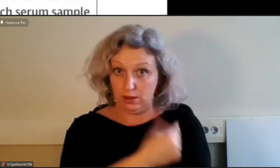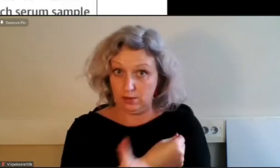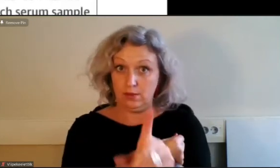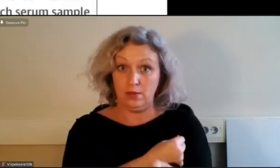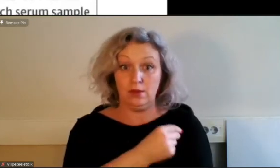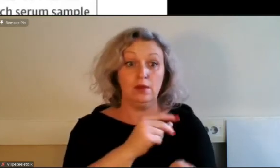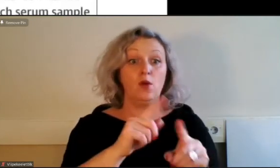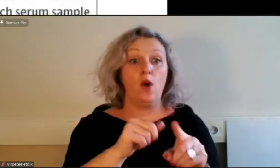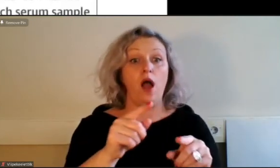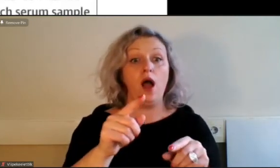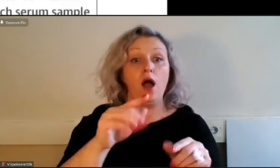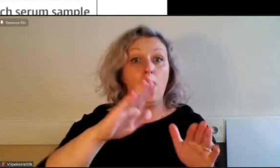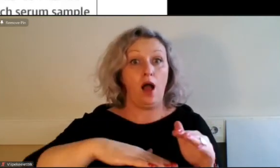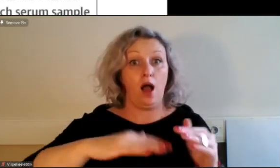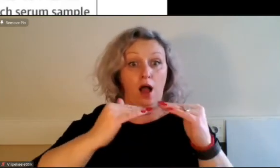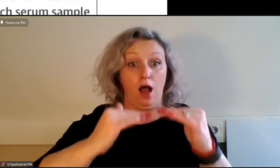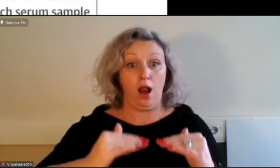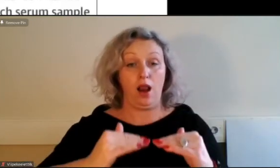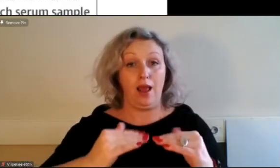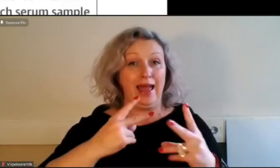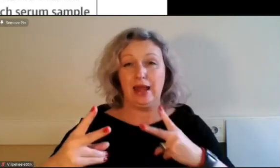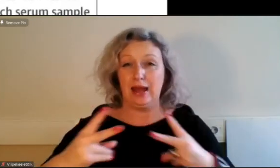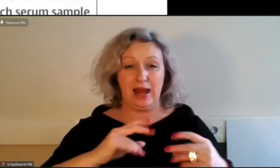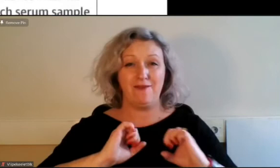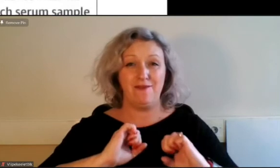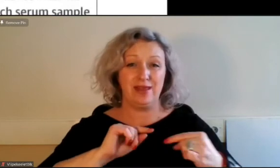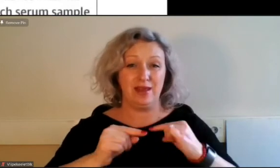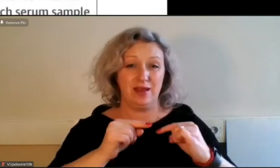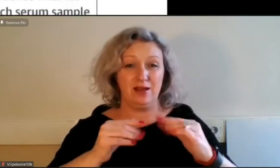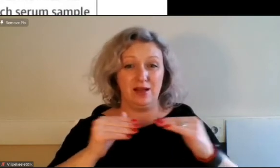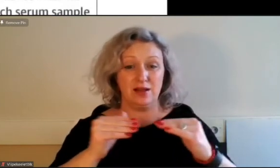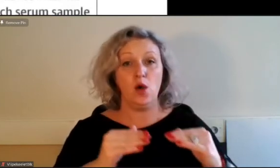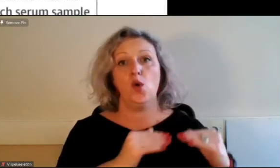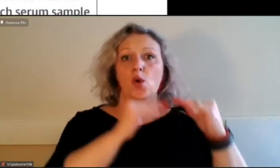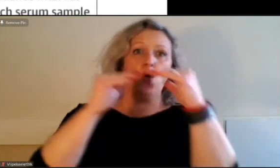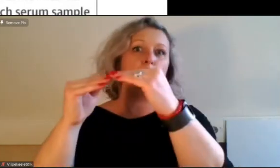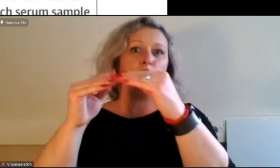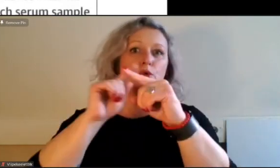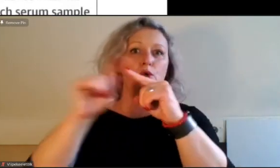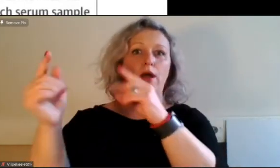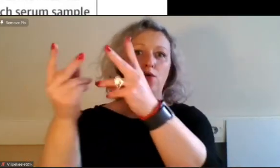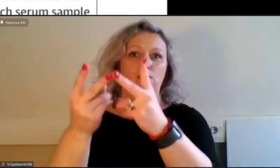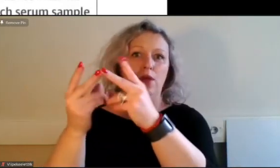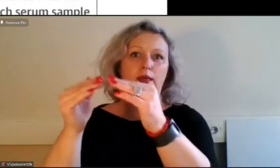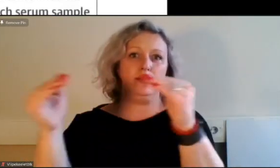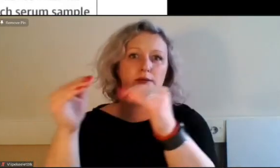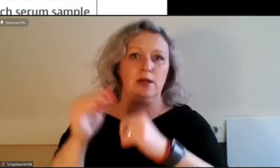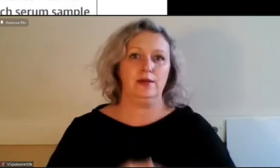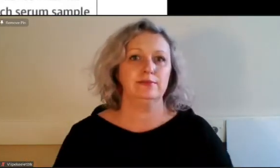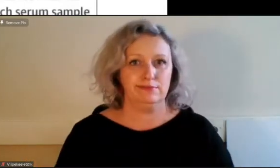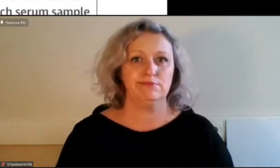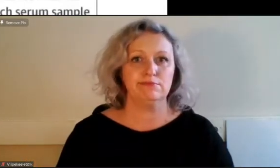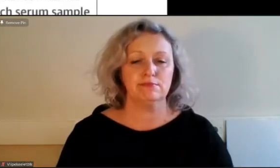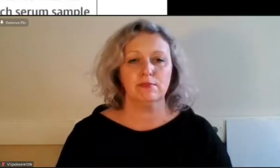piiri, millest alates loetakse, et antikehad on olemas. Ehk siis põdemisega tekib